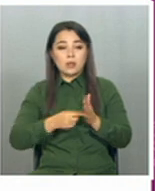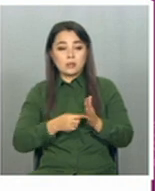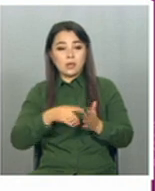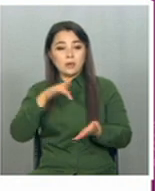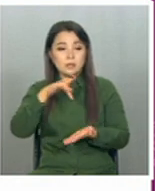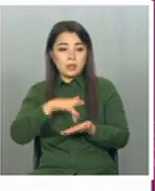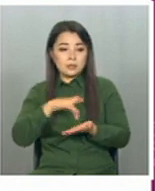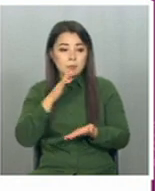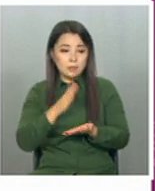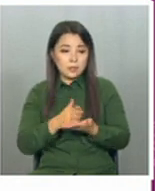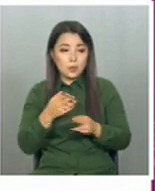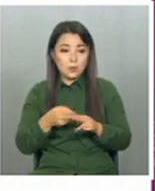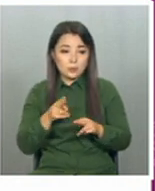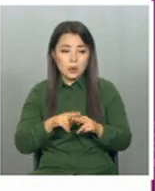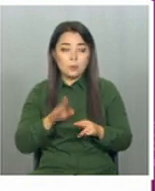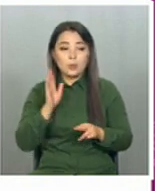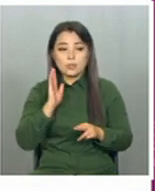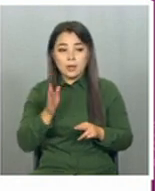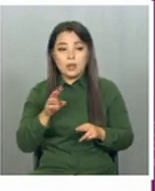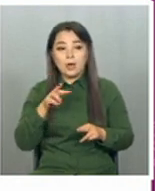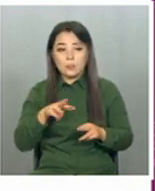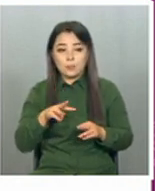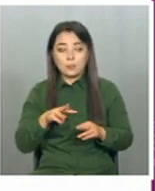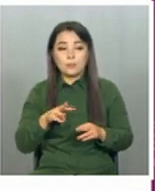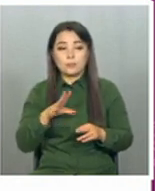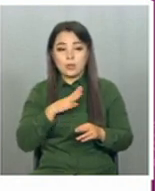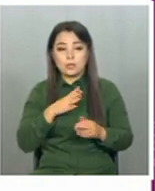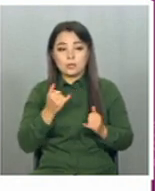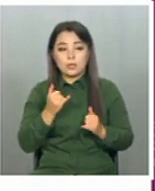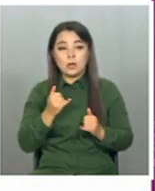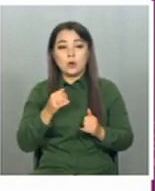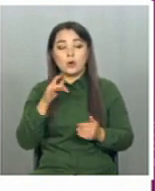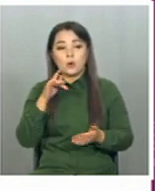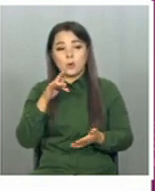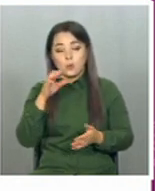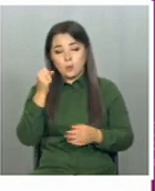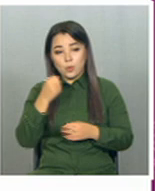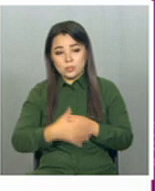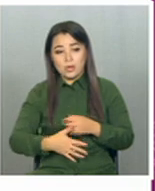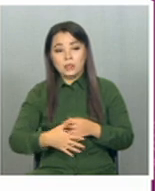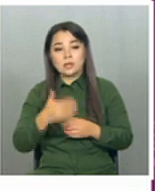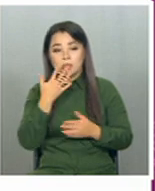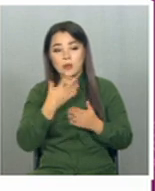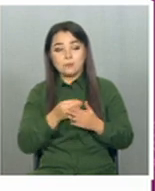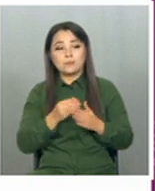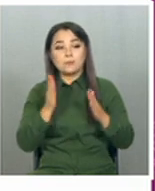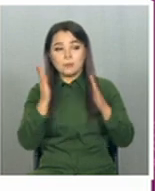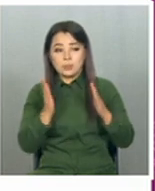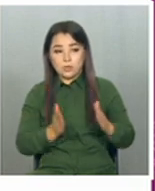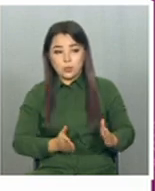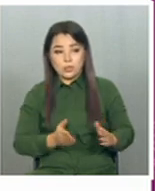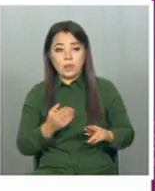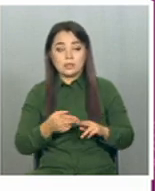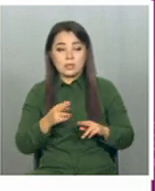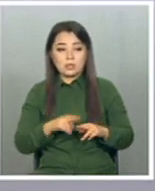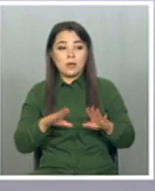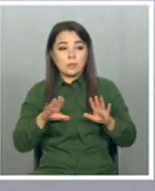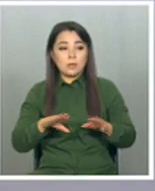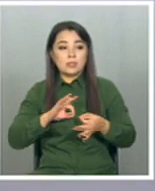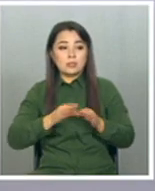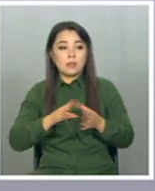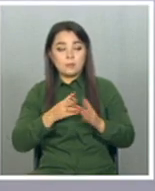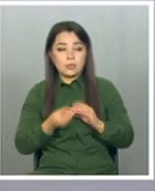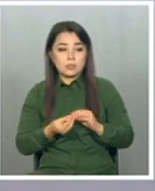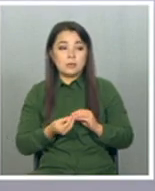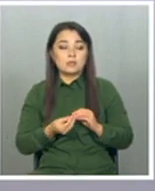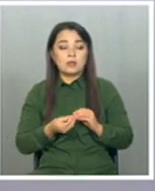болатын. Олай болса М түзуі орта перпендикуляр. Солай ғой. Мінекей біз бұл